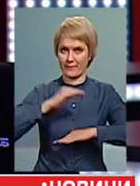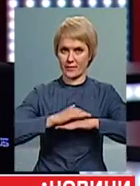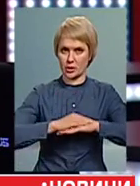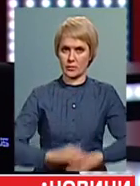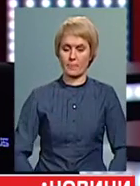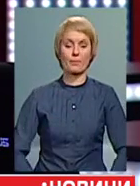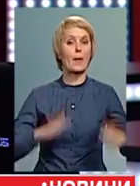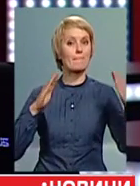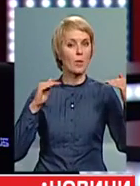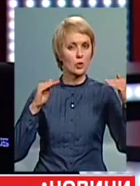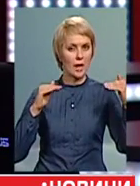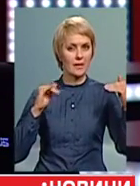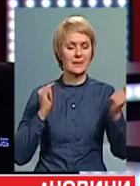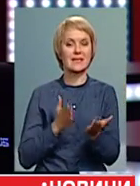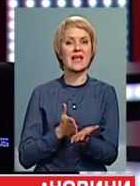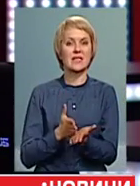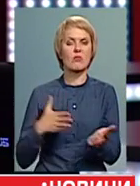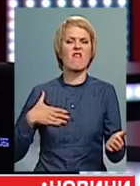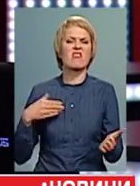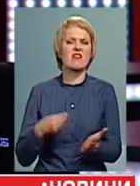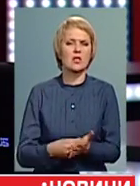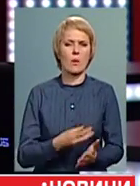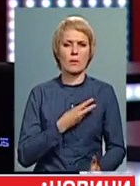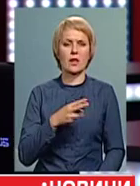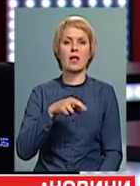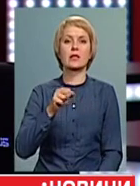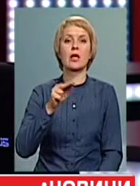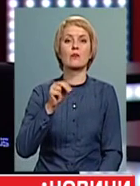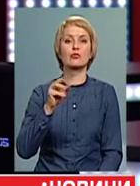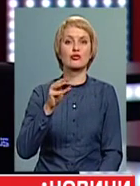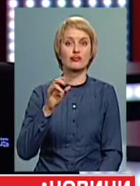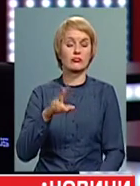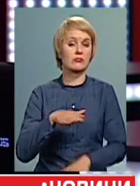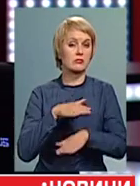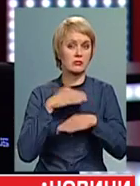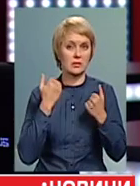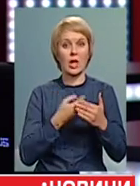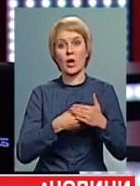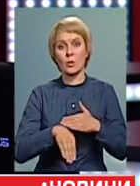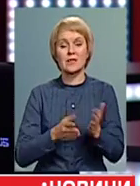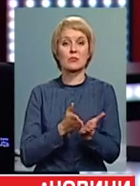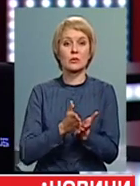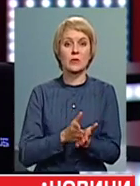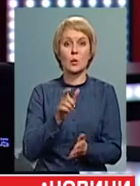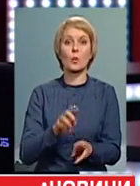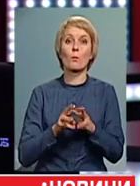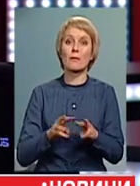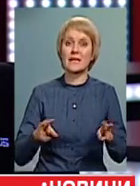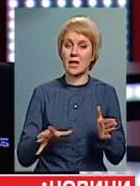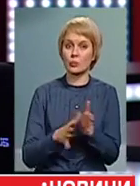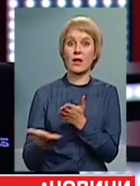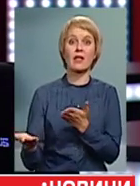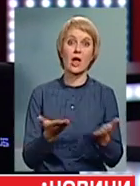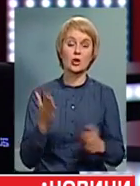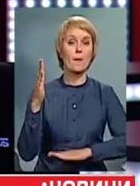Прощатися з кріслом з власного бажання Володимир Демчишин не збирається. Піде з посади міністра енергетики лише, якщо за це